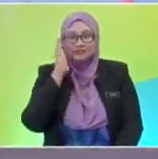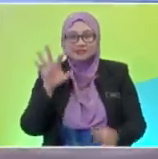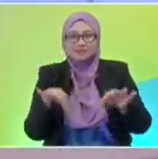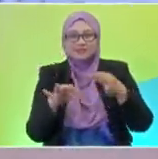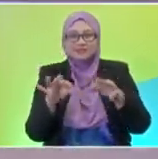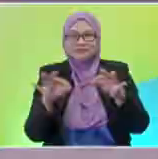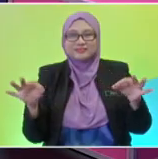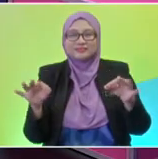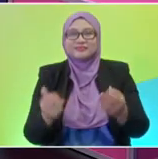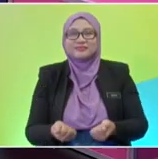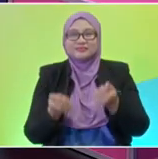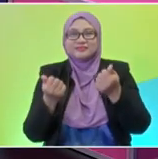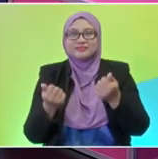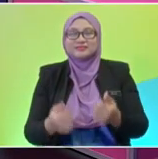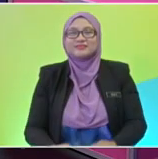Oke